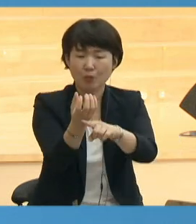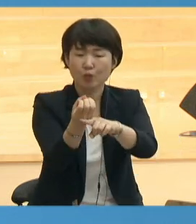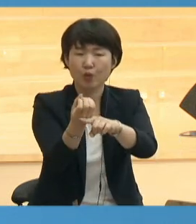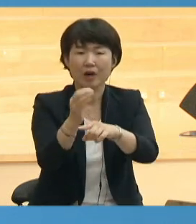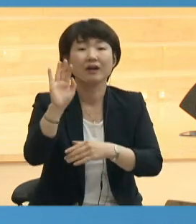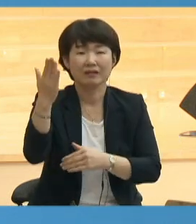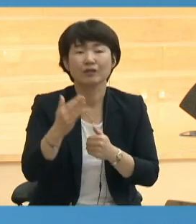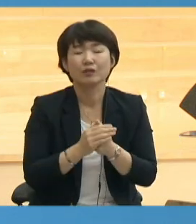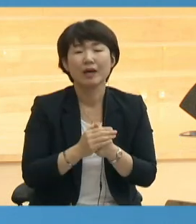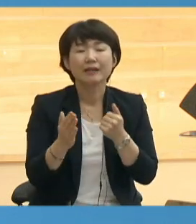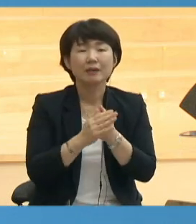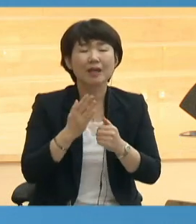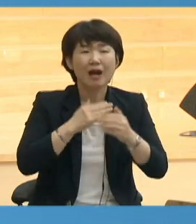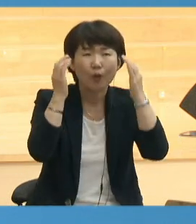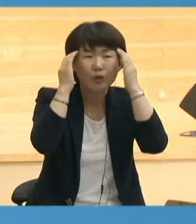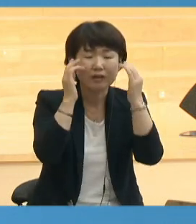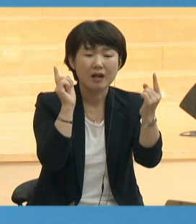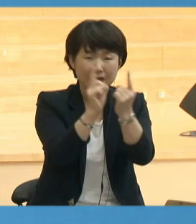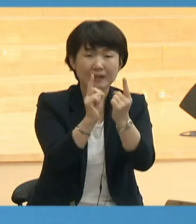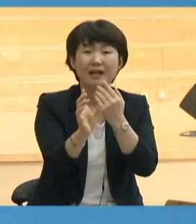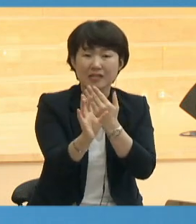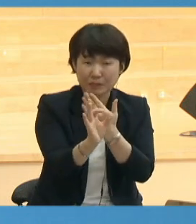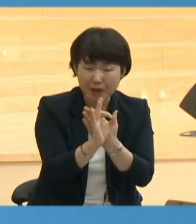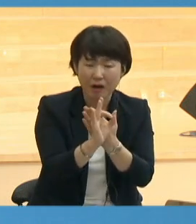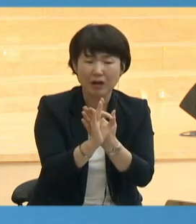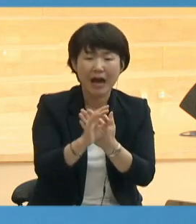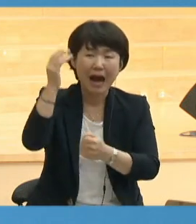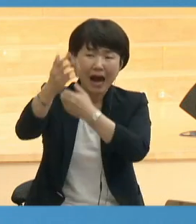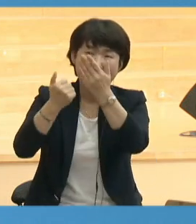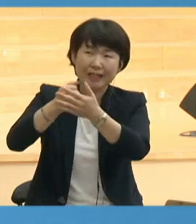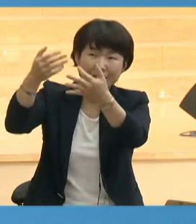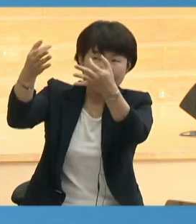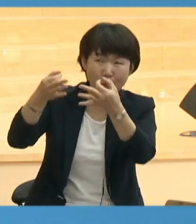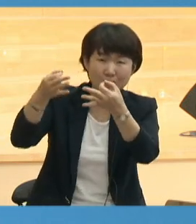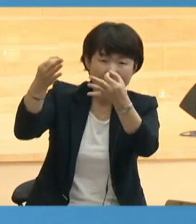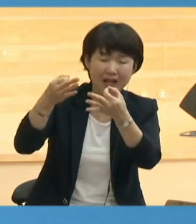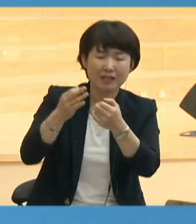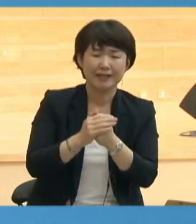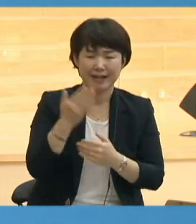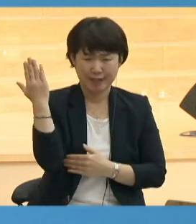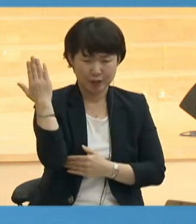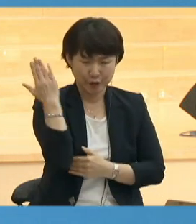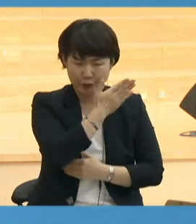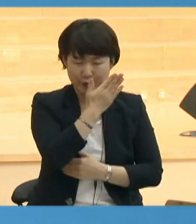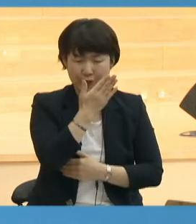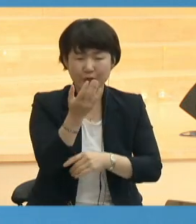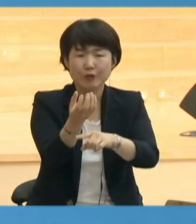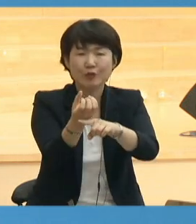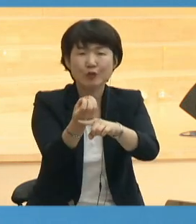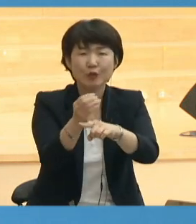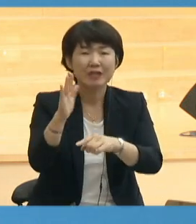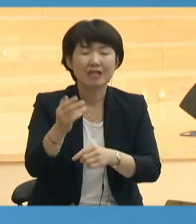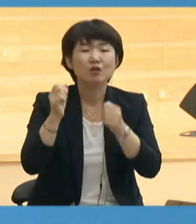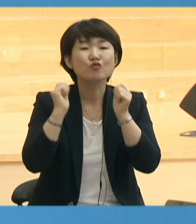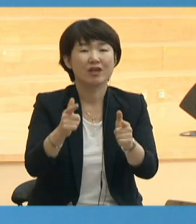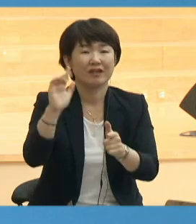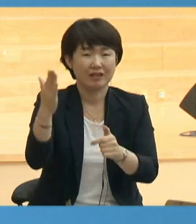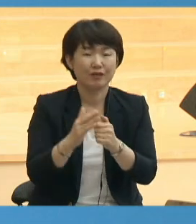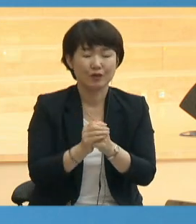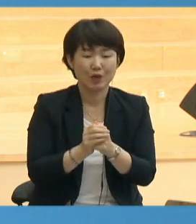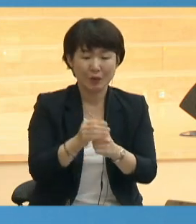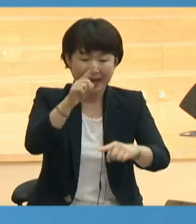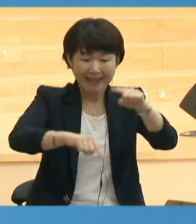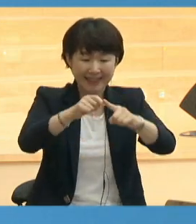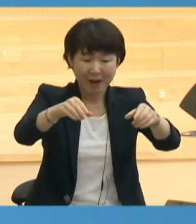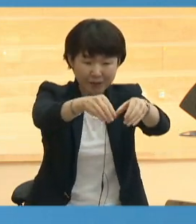내게 닥쳐 지니고 나는 하나님 앞에서 뭐가 될 수 있는 거예요 순금 될 수 있는게 걸어 충 코르크